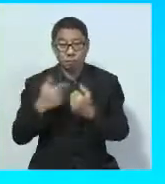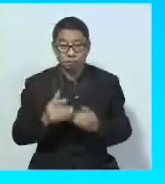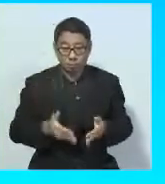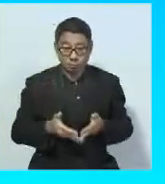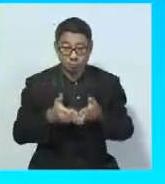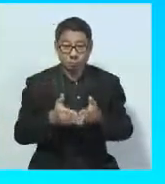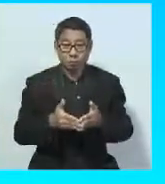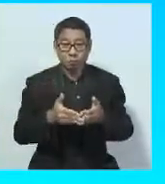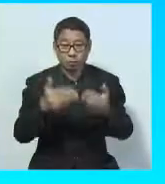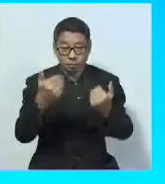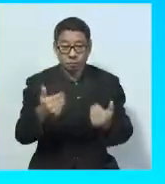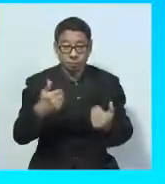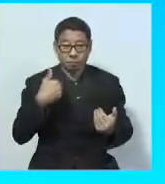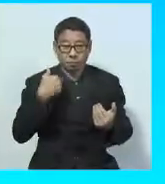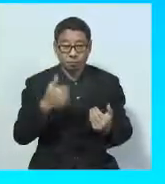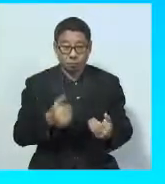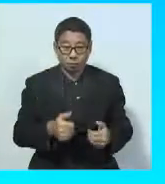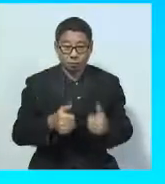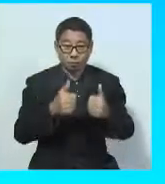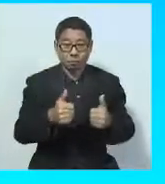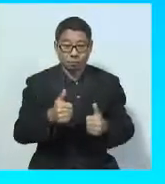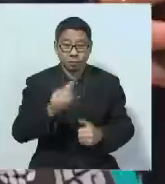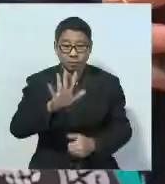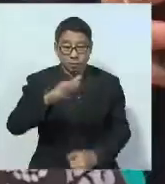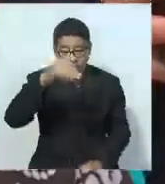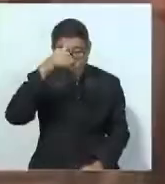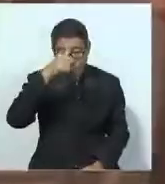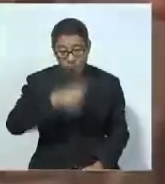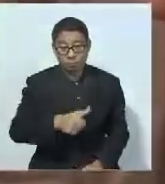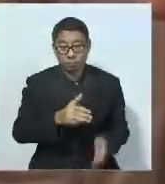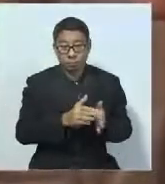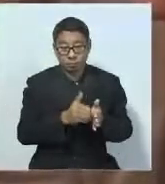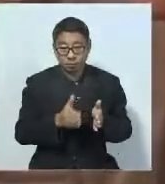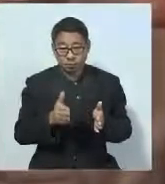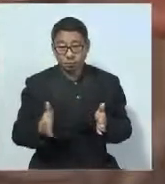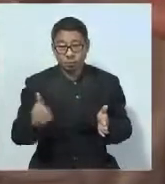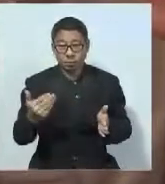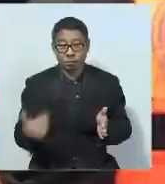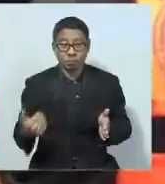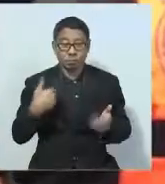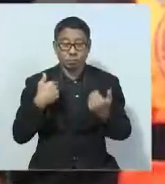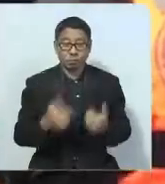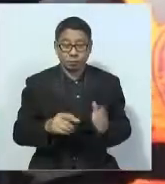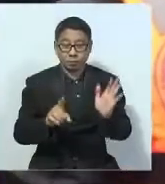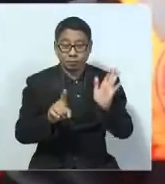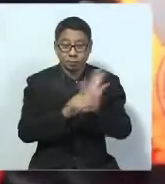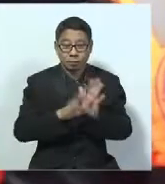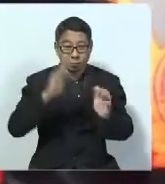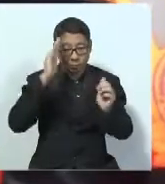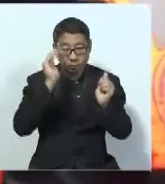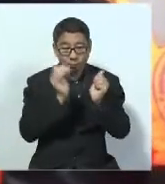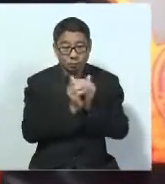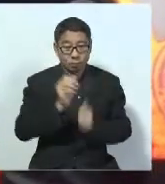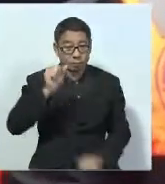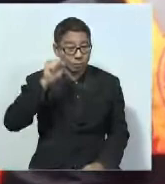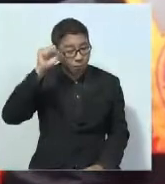การกู้เรือฟินิกซ์นั้นคาดว่ากู้เรือขึ้นมาได้ภายใน5วันนับจากนี้ค่ะ ขณะที่อีกหนึ่งท่านนะครับพลตำรวจตรีสุ